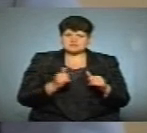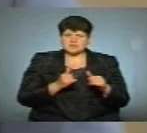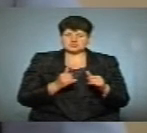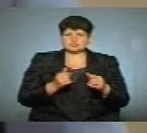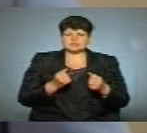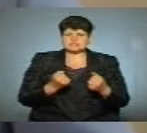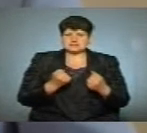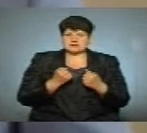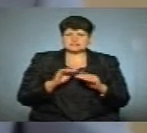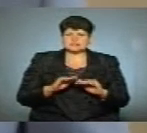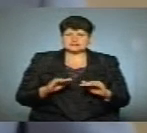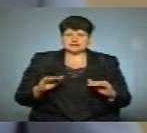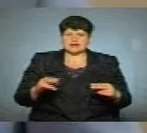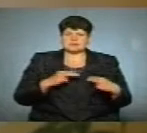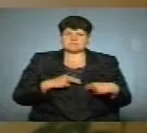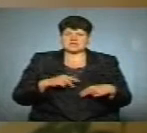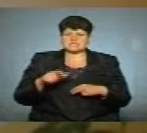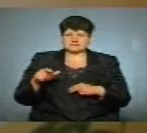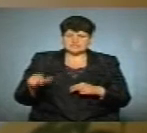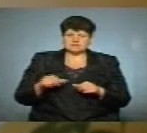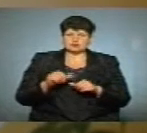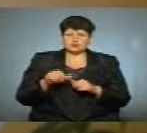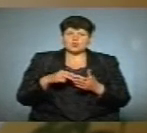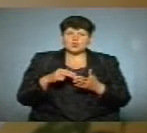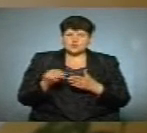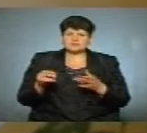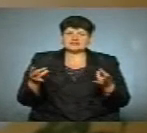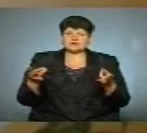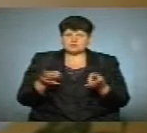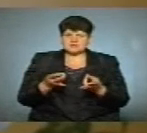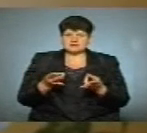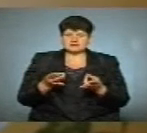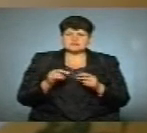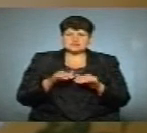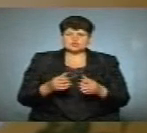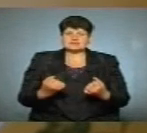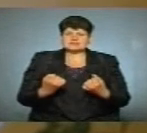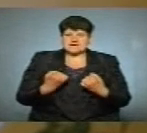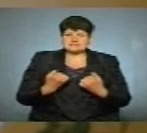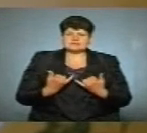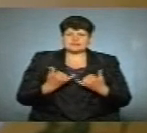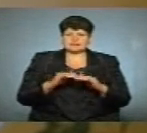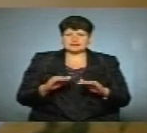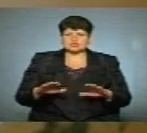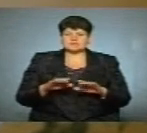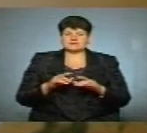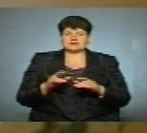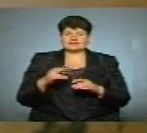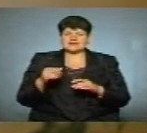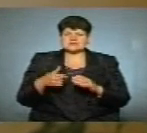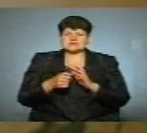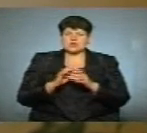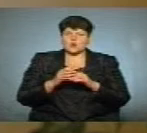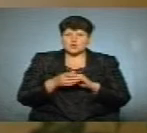безпеку перебування дітей, працівників. Крім того, закупимо необхідні засоби захисту для дитячих садочків. Це дезрощини,